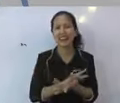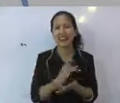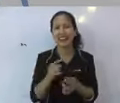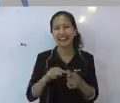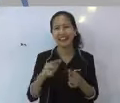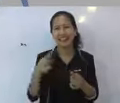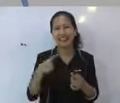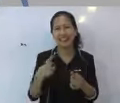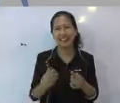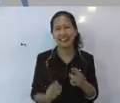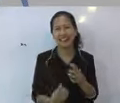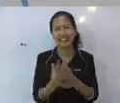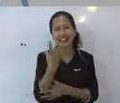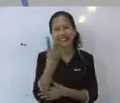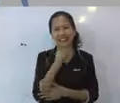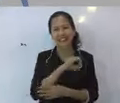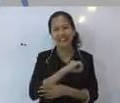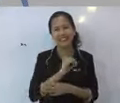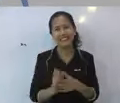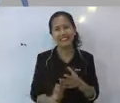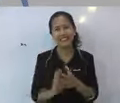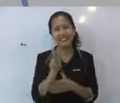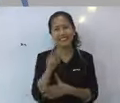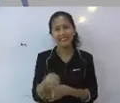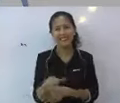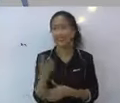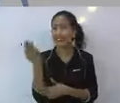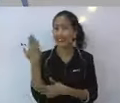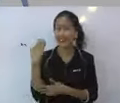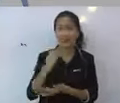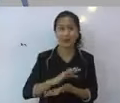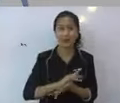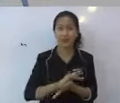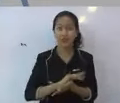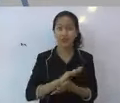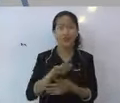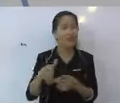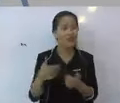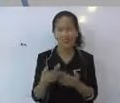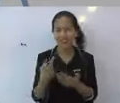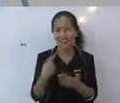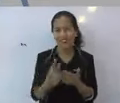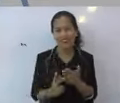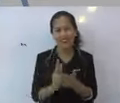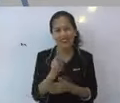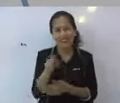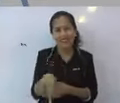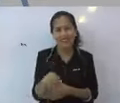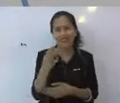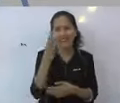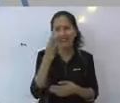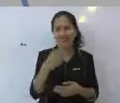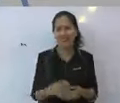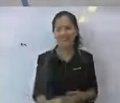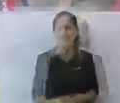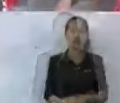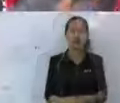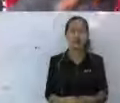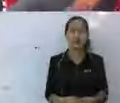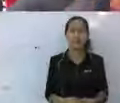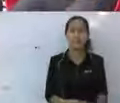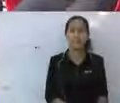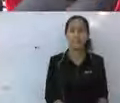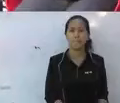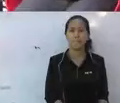para magtanim, no? Halos lahat noon, nagtatanim. Makapagtanim talaga eh. Yan. Wala kasi magawa sa bahay. All right, Ma'am